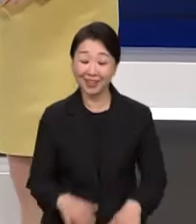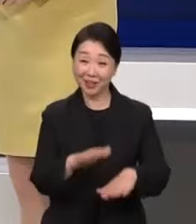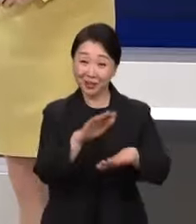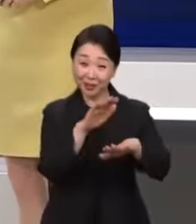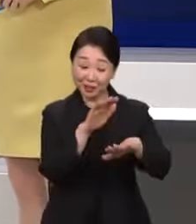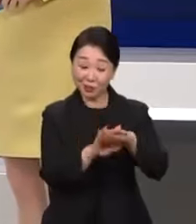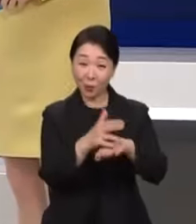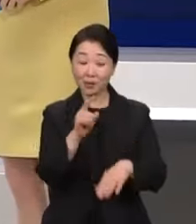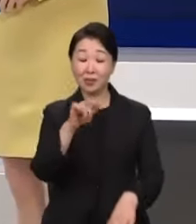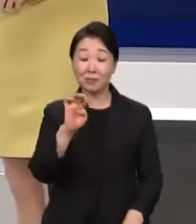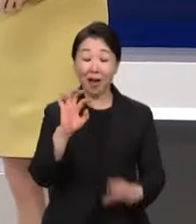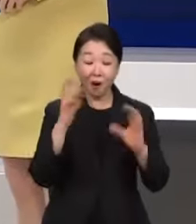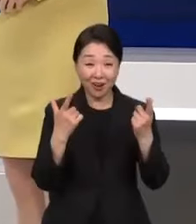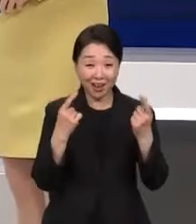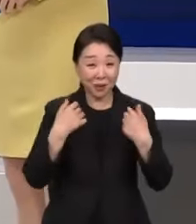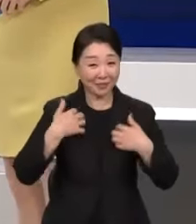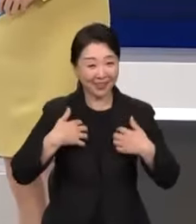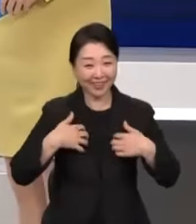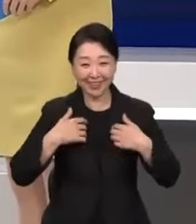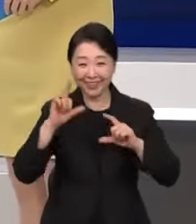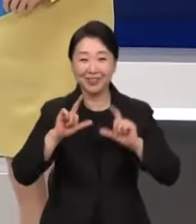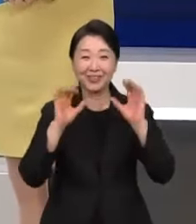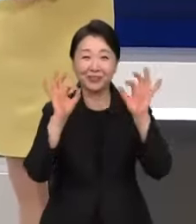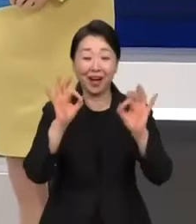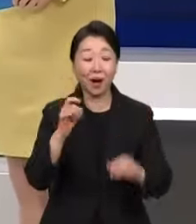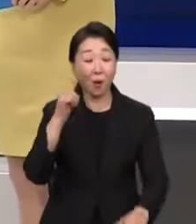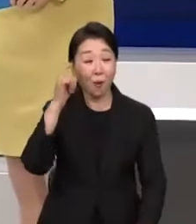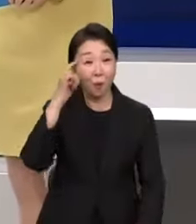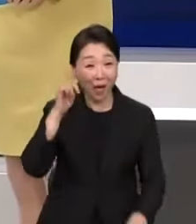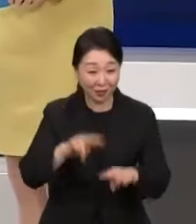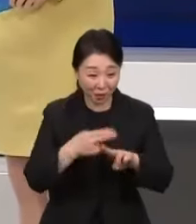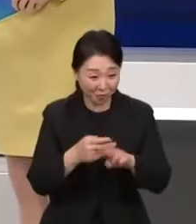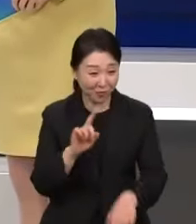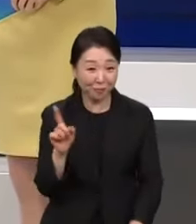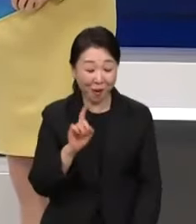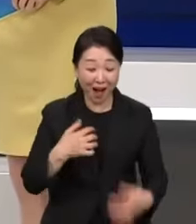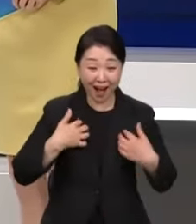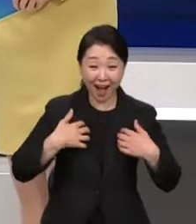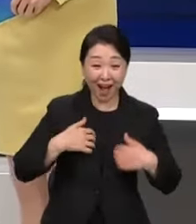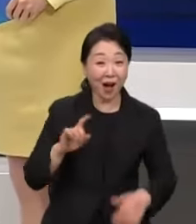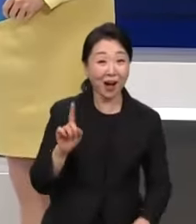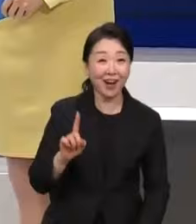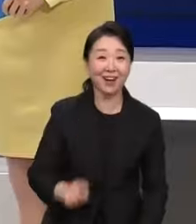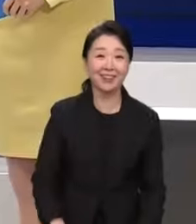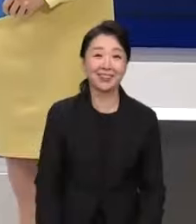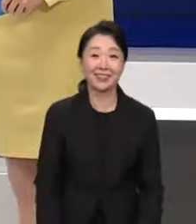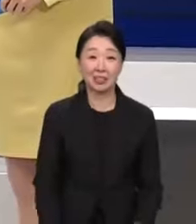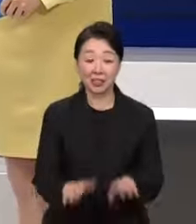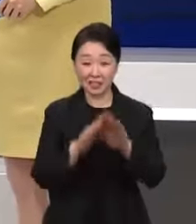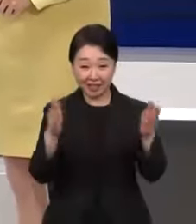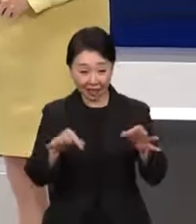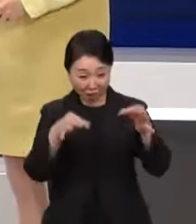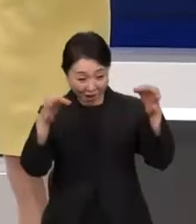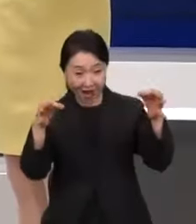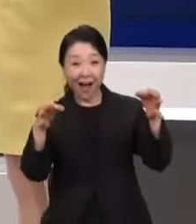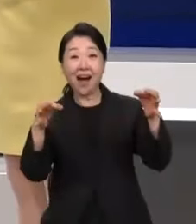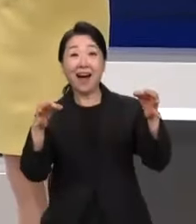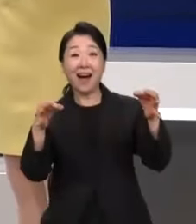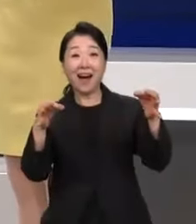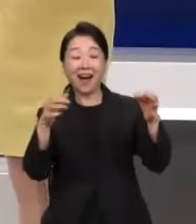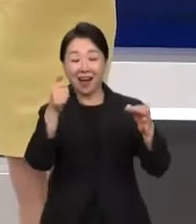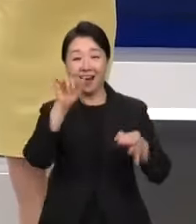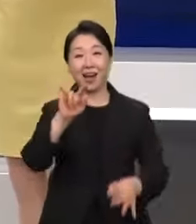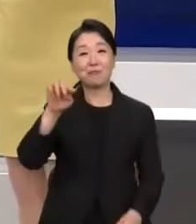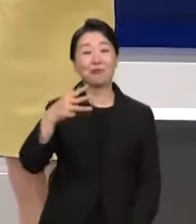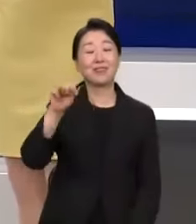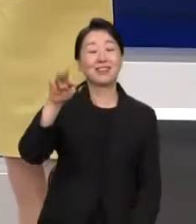선수 꼭 어린아이처럼 신났는데요. 도대체 무슨 선물이길래 이런 반응인 걸까요? 상자에서 꺼낸 건 바로